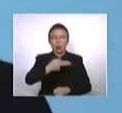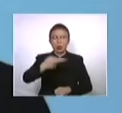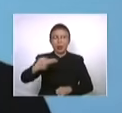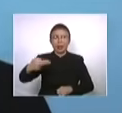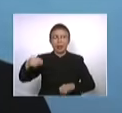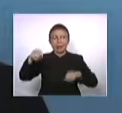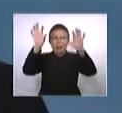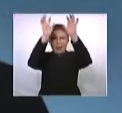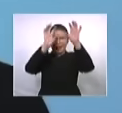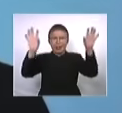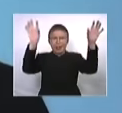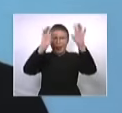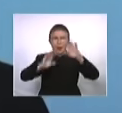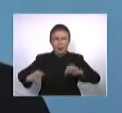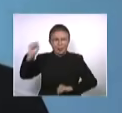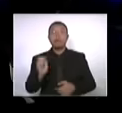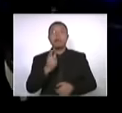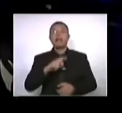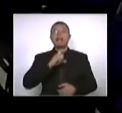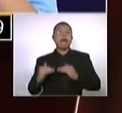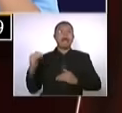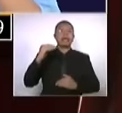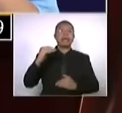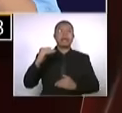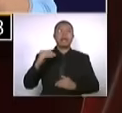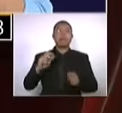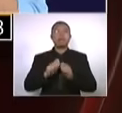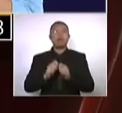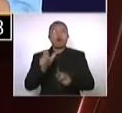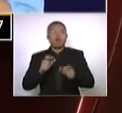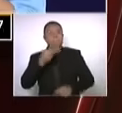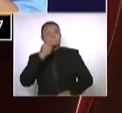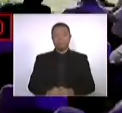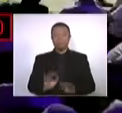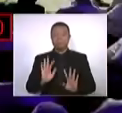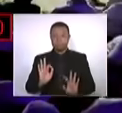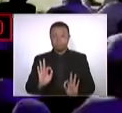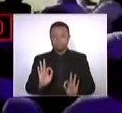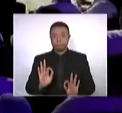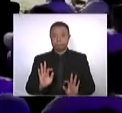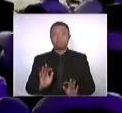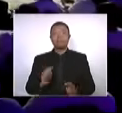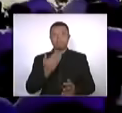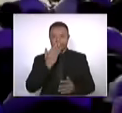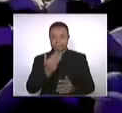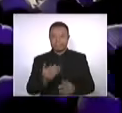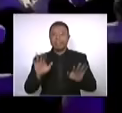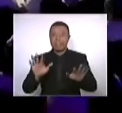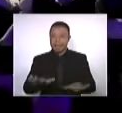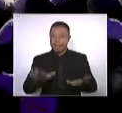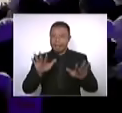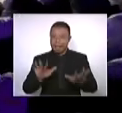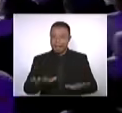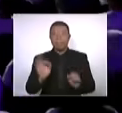tadi kan Anda menyebutkan biasanya Gibran ini irit bicara tapi kali ini justru tampil dengan menggunakan banyak istilah asing tampilan lebih menyerang begitu ya Prof